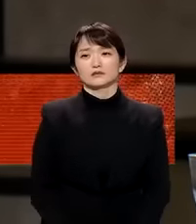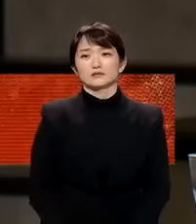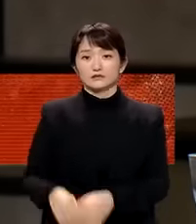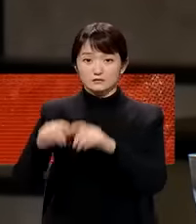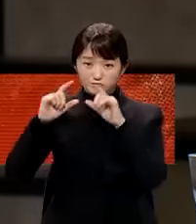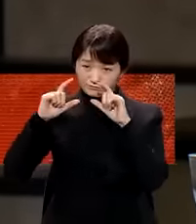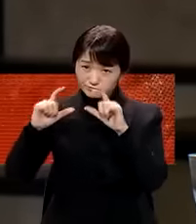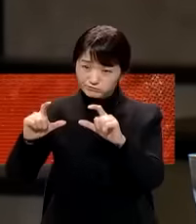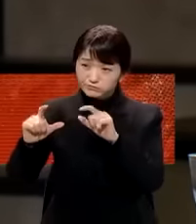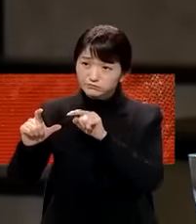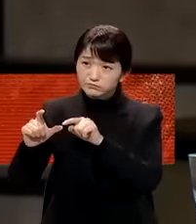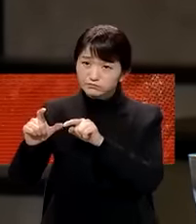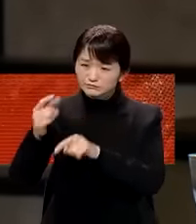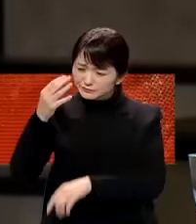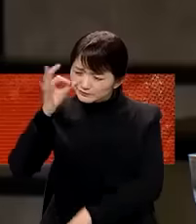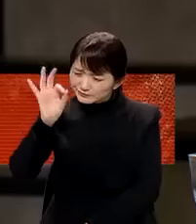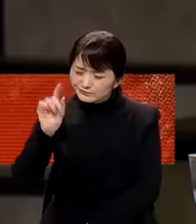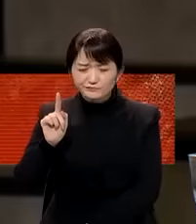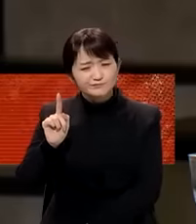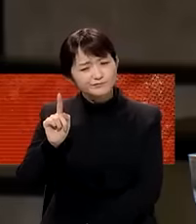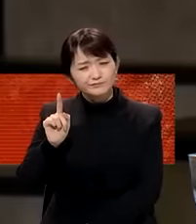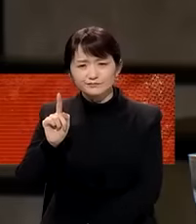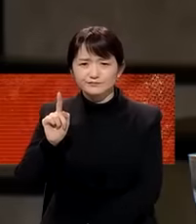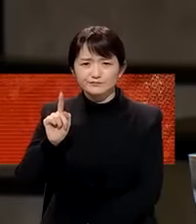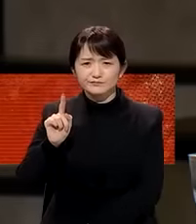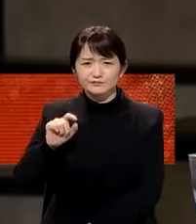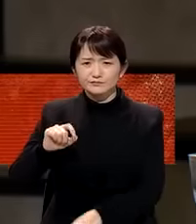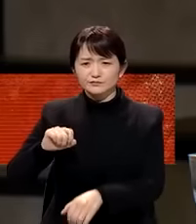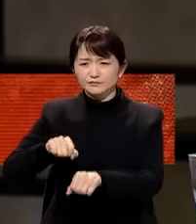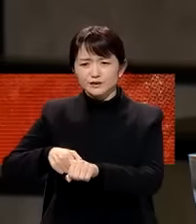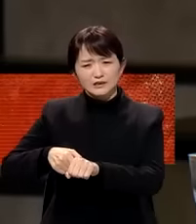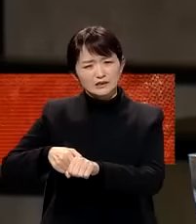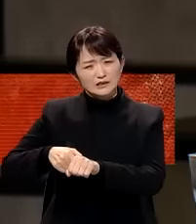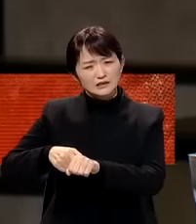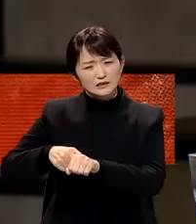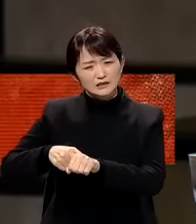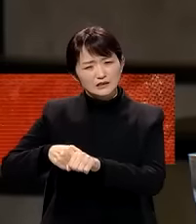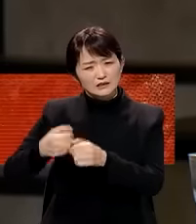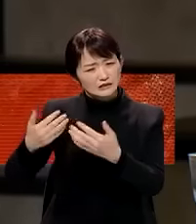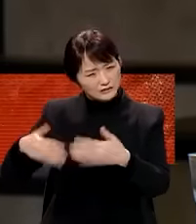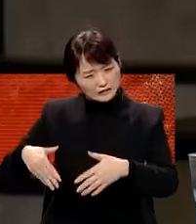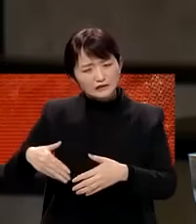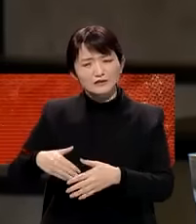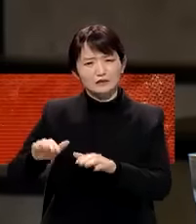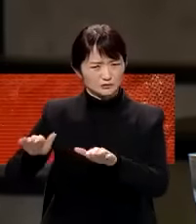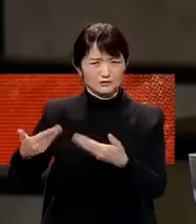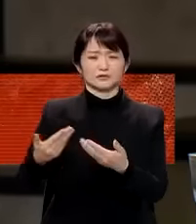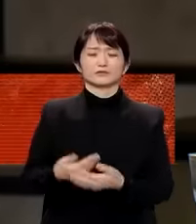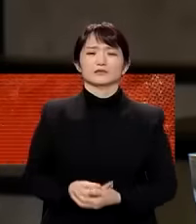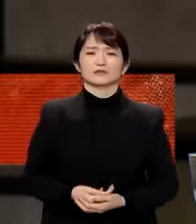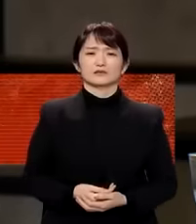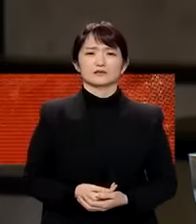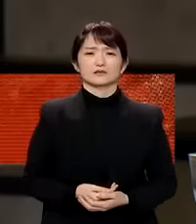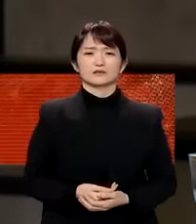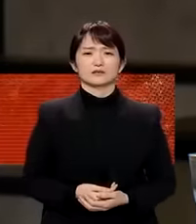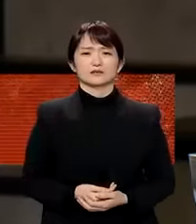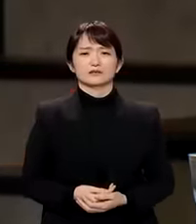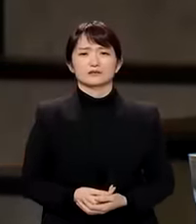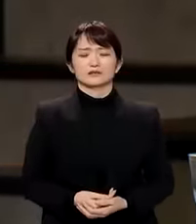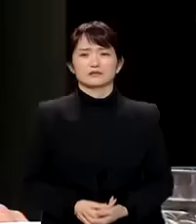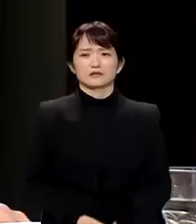대해서 과연 수긍을 할 것인가 너무 약한 것이 아닌가라는 그런 생각이 들 수밖에 없는 그런 판결입니다